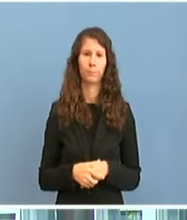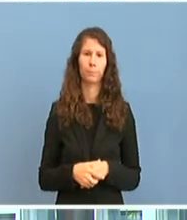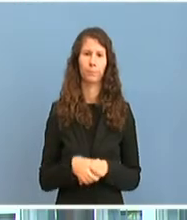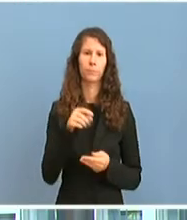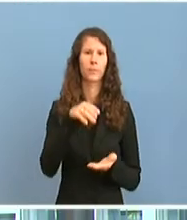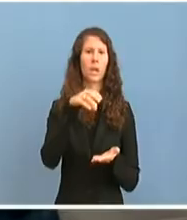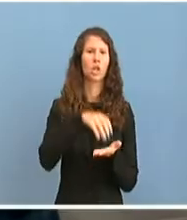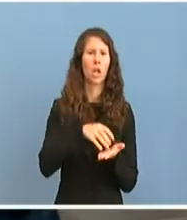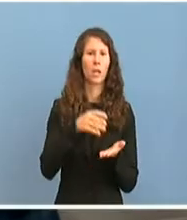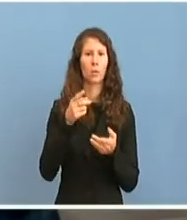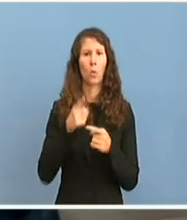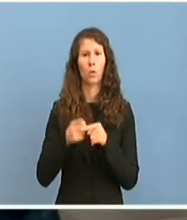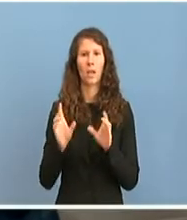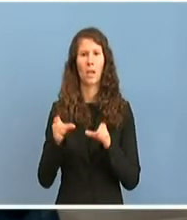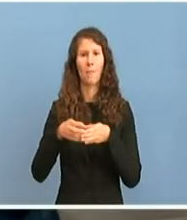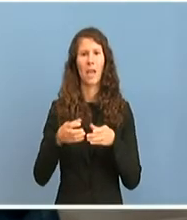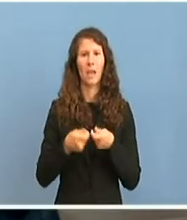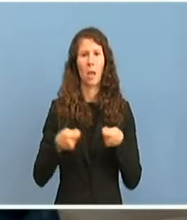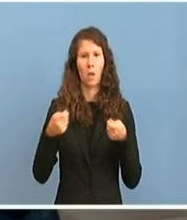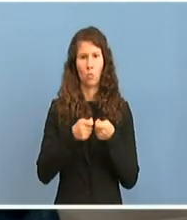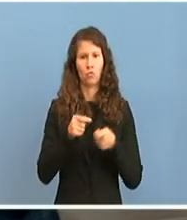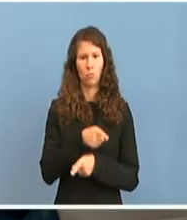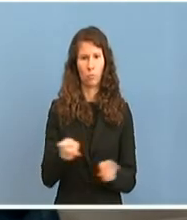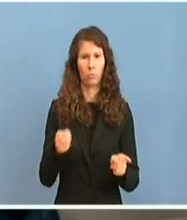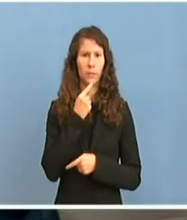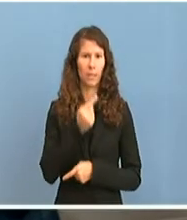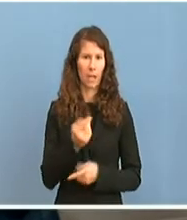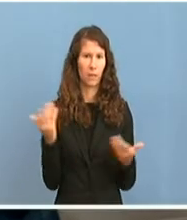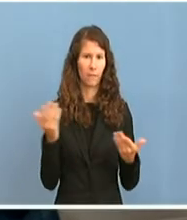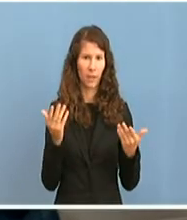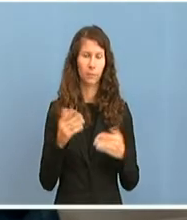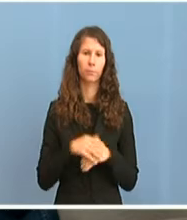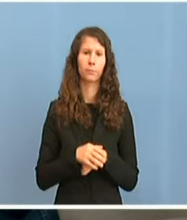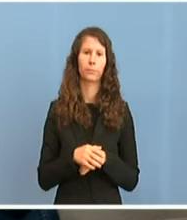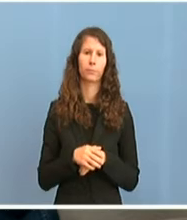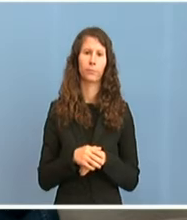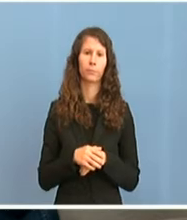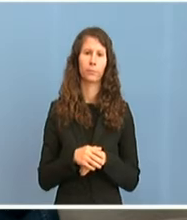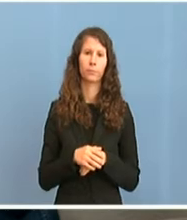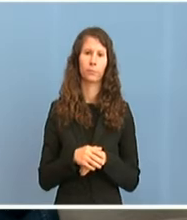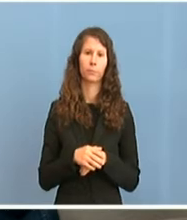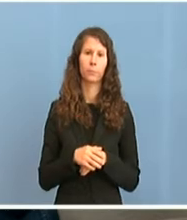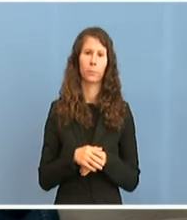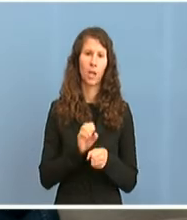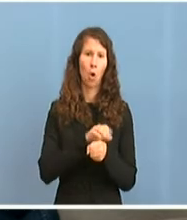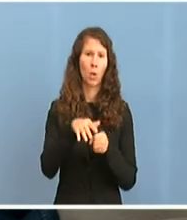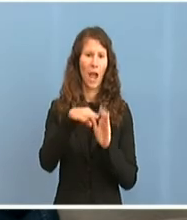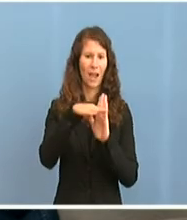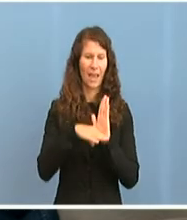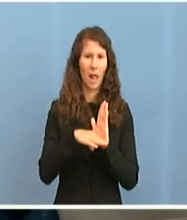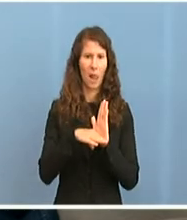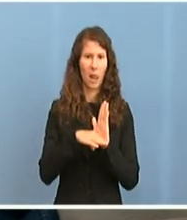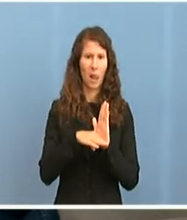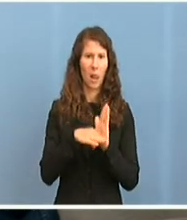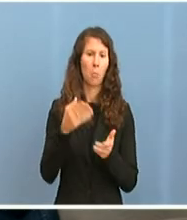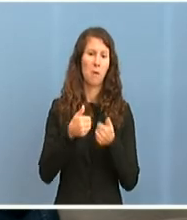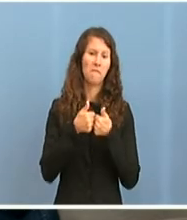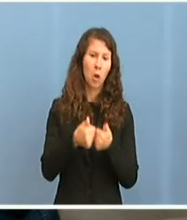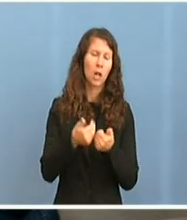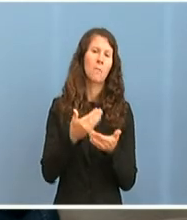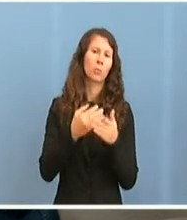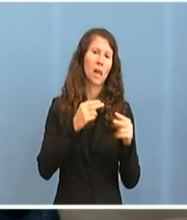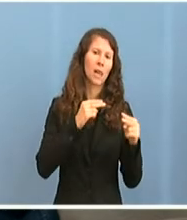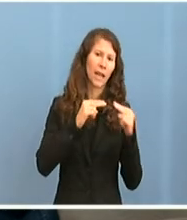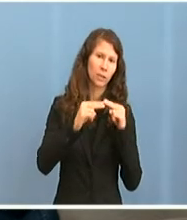und Gemeindebund kündigt an, dass er wohl die Kontrolle der Einhaltung von Corona-Regeln zum Beispiel bei Gaststätten und so weiter